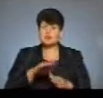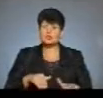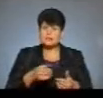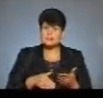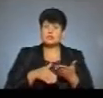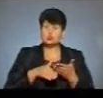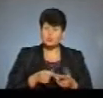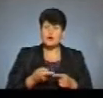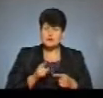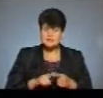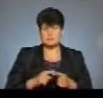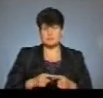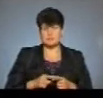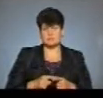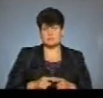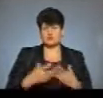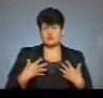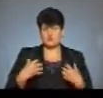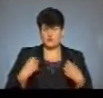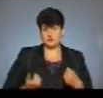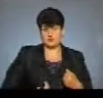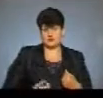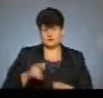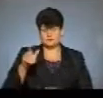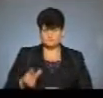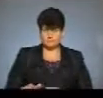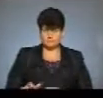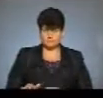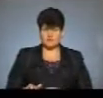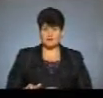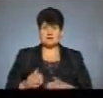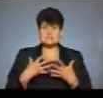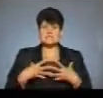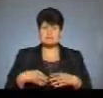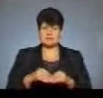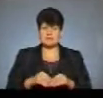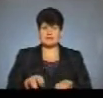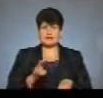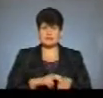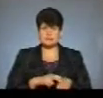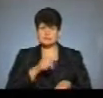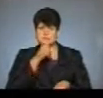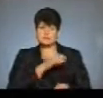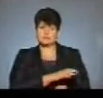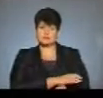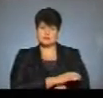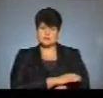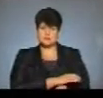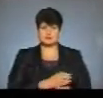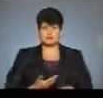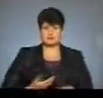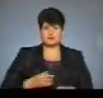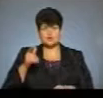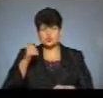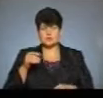запорука життя і здоров'я пацієнта. У медичному наметі сімейний лікар Тетяна Калакайло вимірює артеріальний тиск жительці